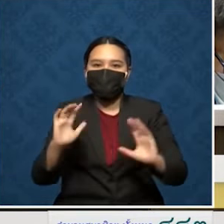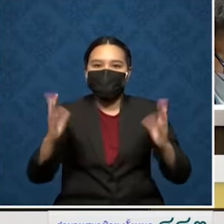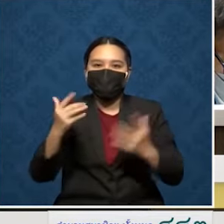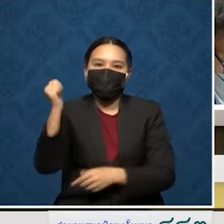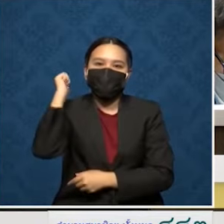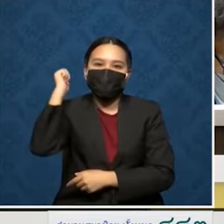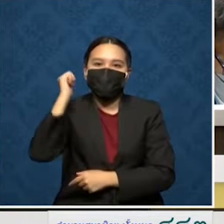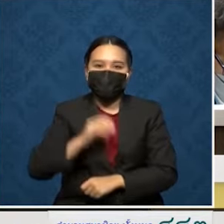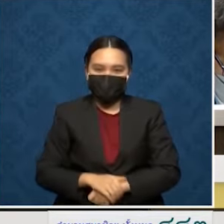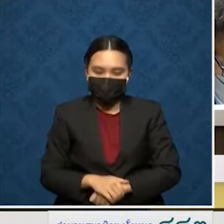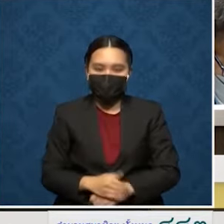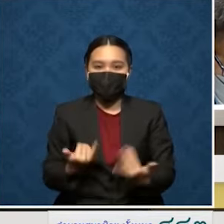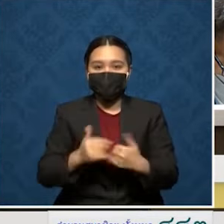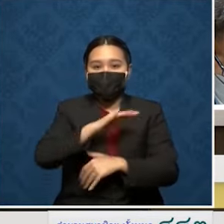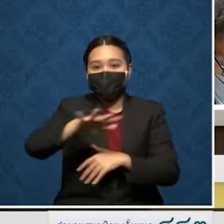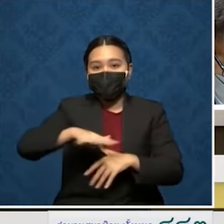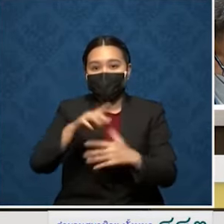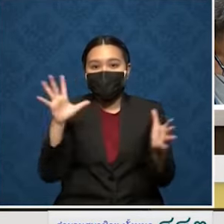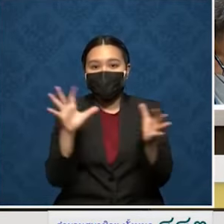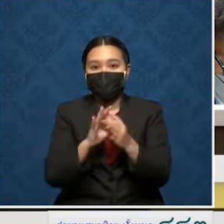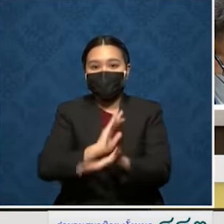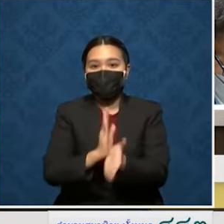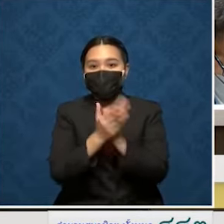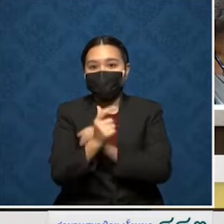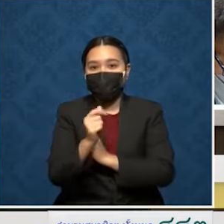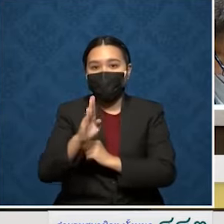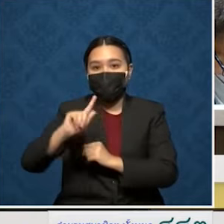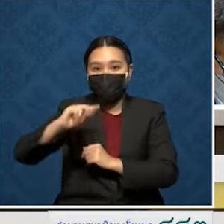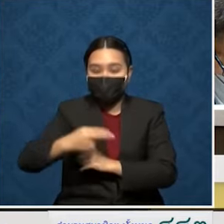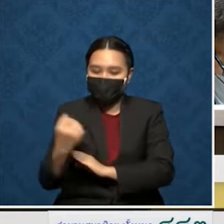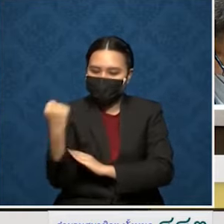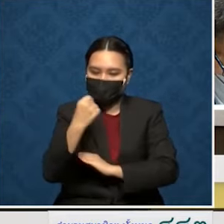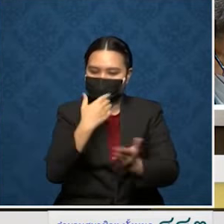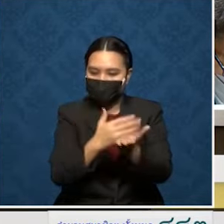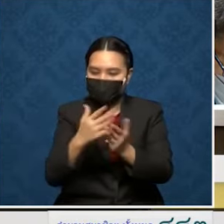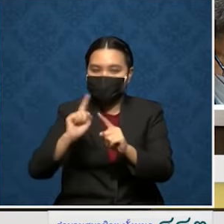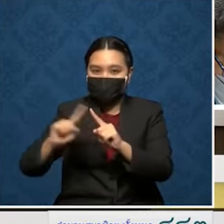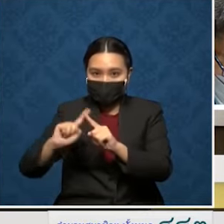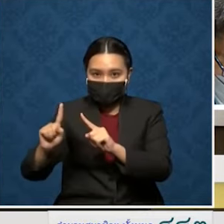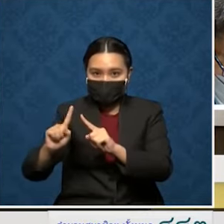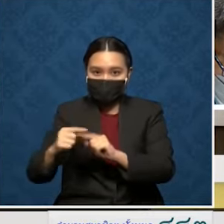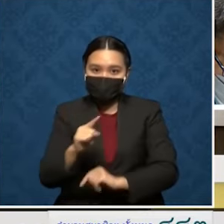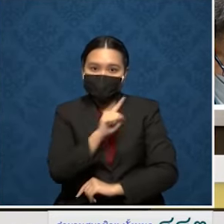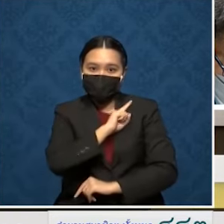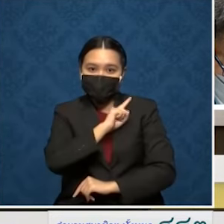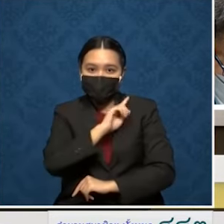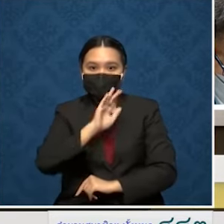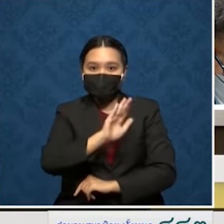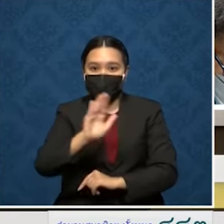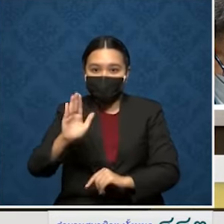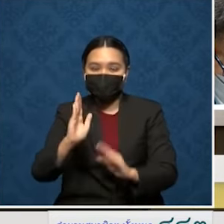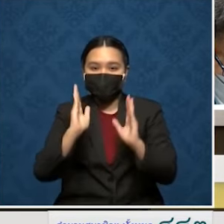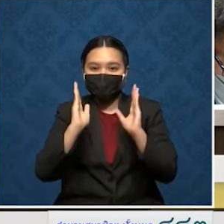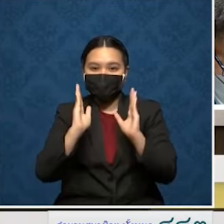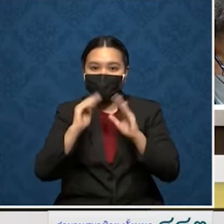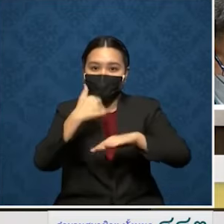ส่วนใหญ่แล้วการปฏิรูปเรื่องขององค์กรปกครองท้องถิ่นการกระจายอำนาจลดบทบาทของผู้ว่าราชการจังหวั